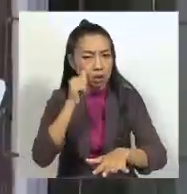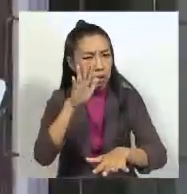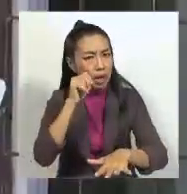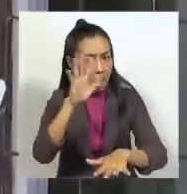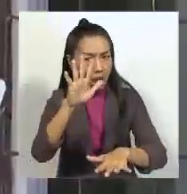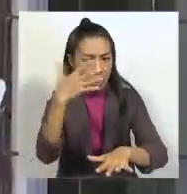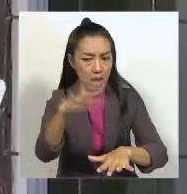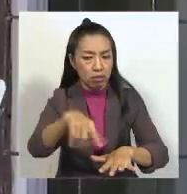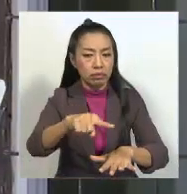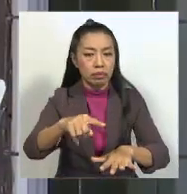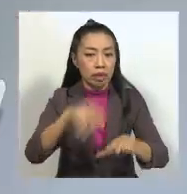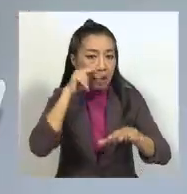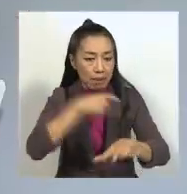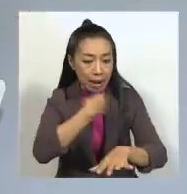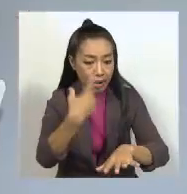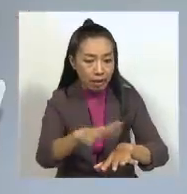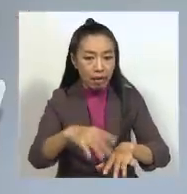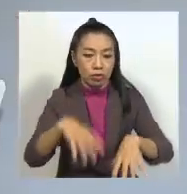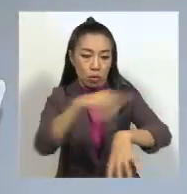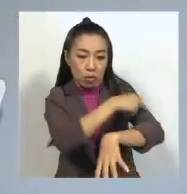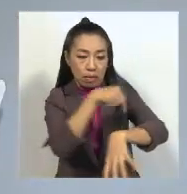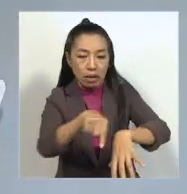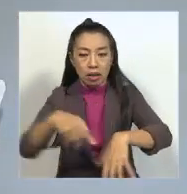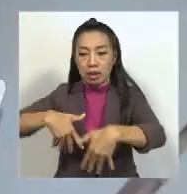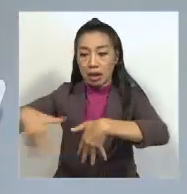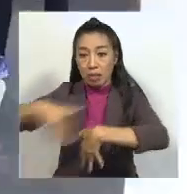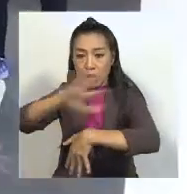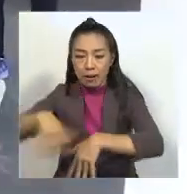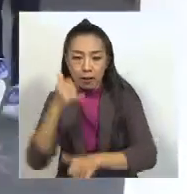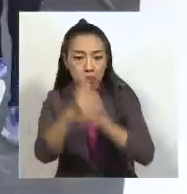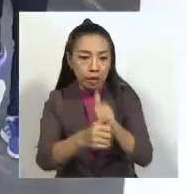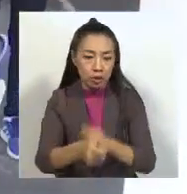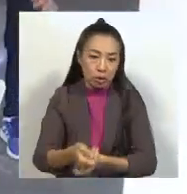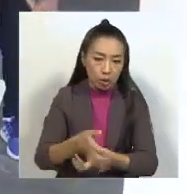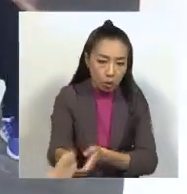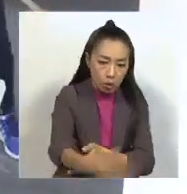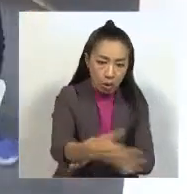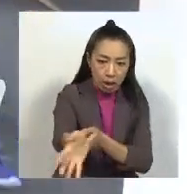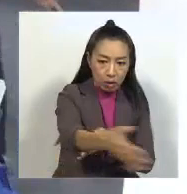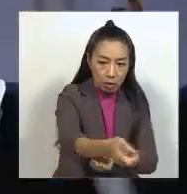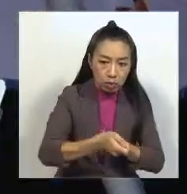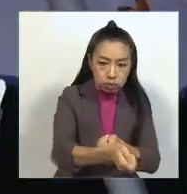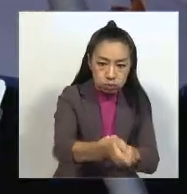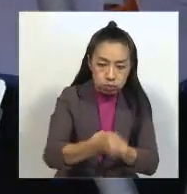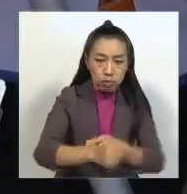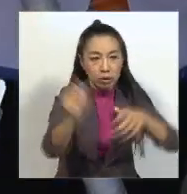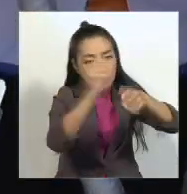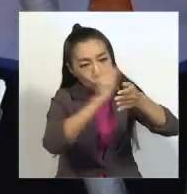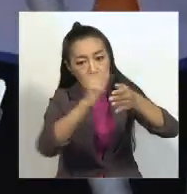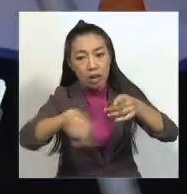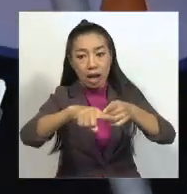าวบ้านก็ช่วยกันทำความสะอาดแล้วก็สถานที่ราชการรวมถึงวัดแล้วก็โรงเรียนบางแห่งนะครับตอน